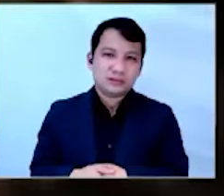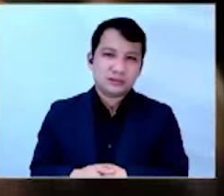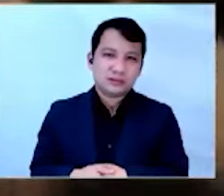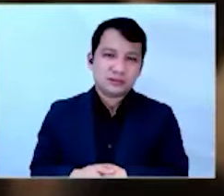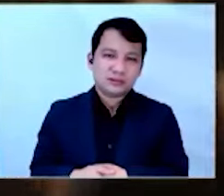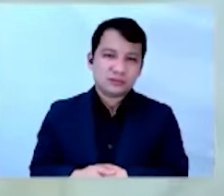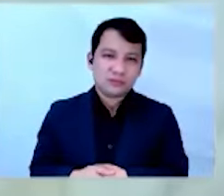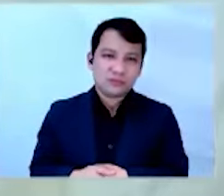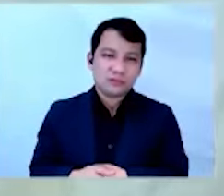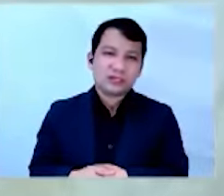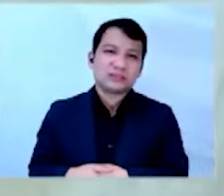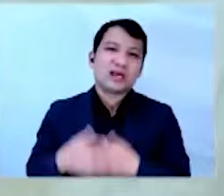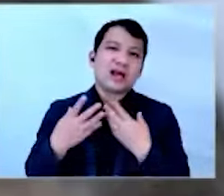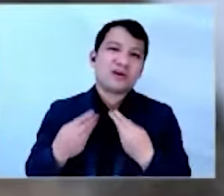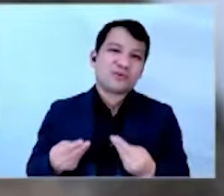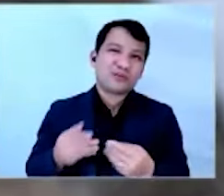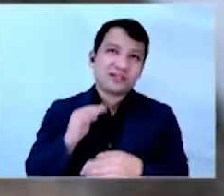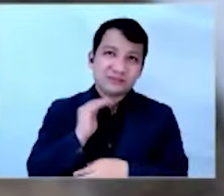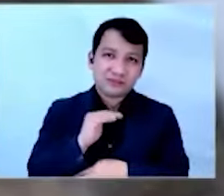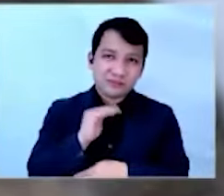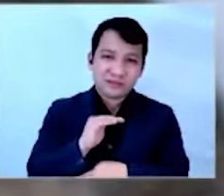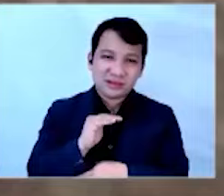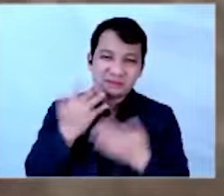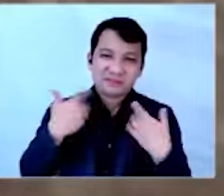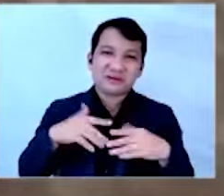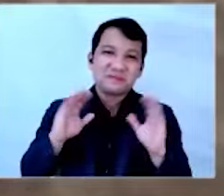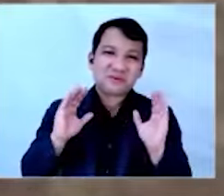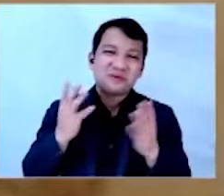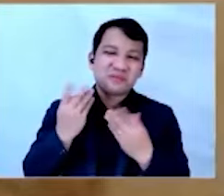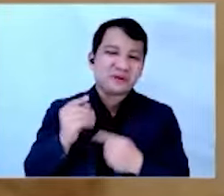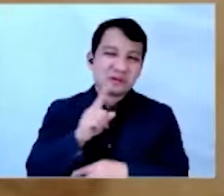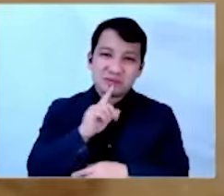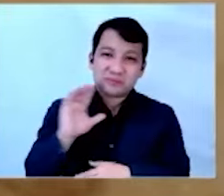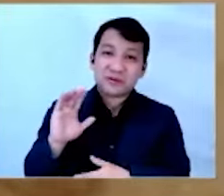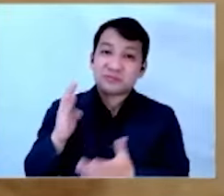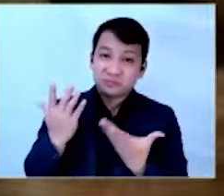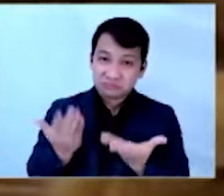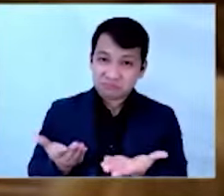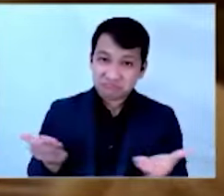Nakakawala ng pagod. Promise. Kaya naman talagang certified.